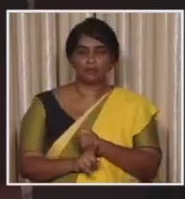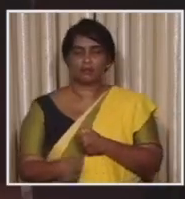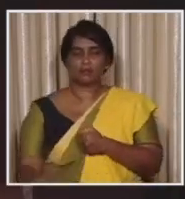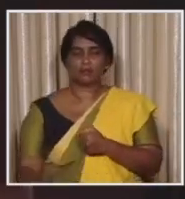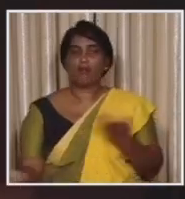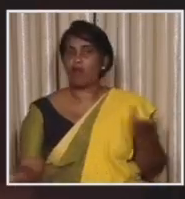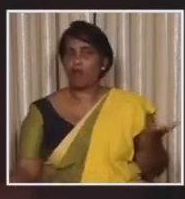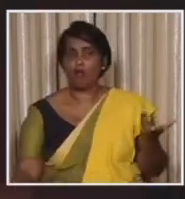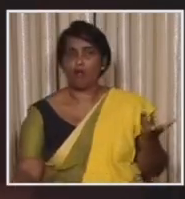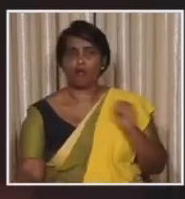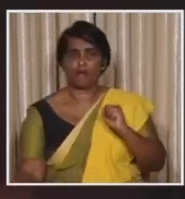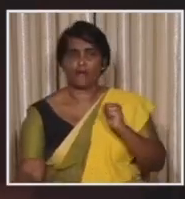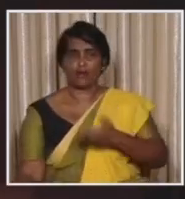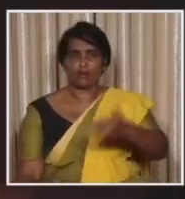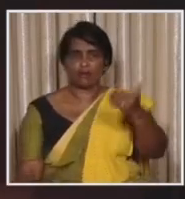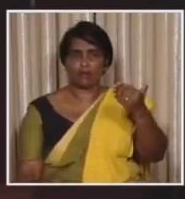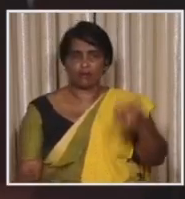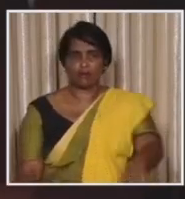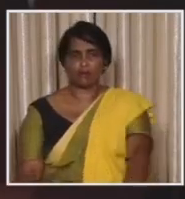කොහොමද මෙහෙම යන්නේ